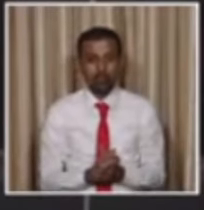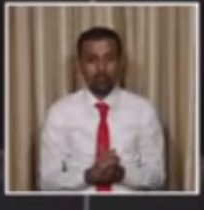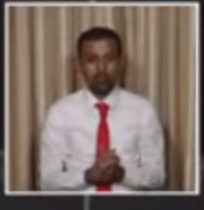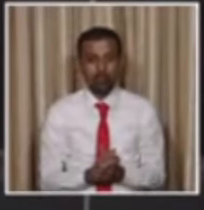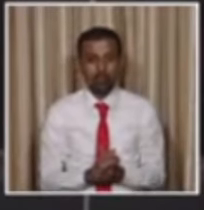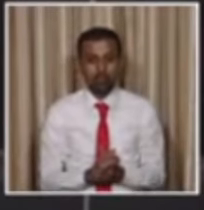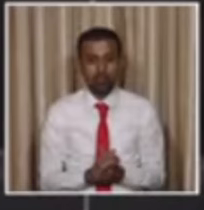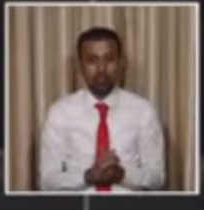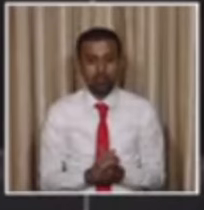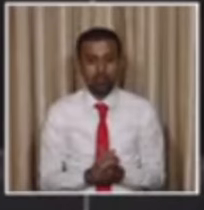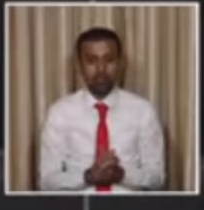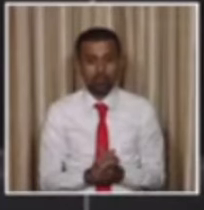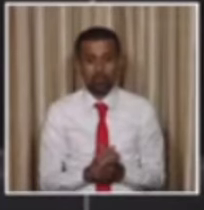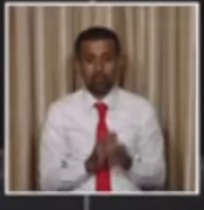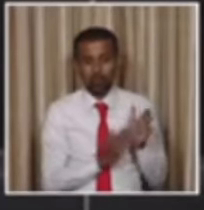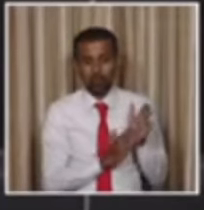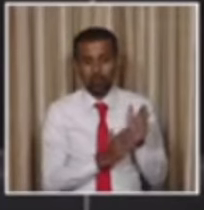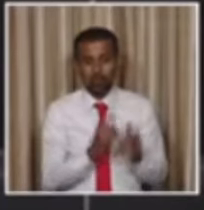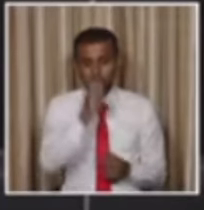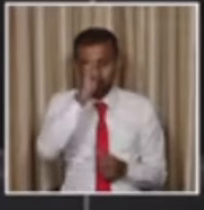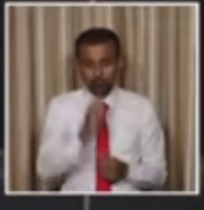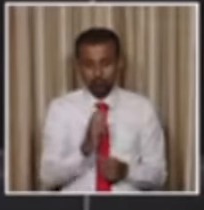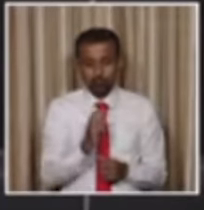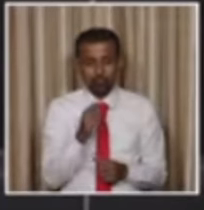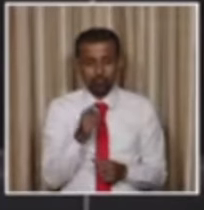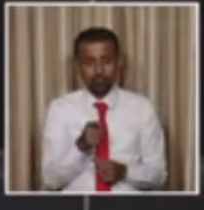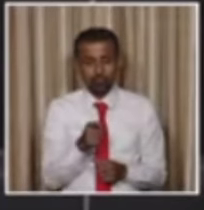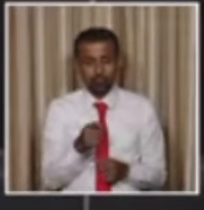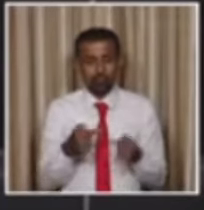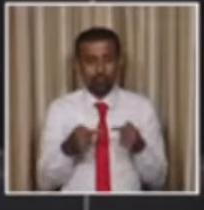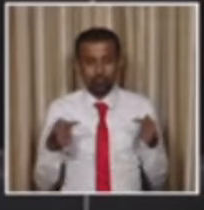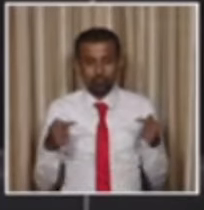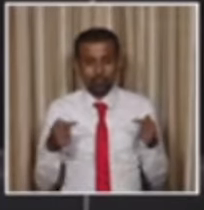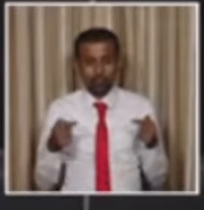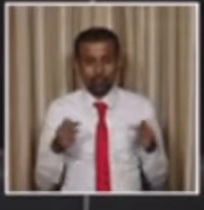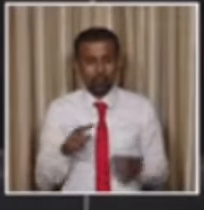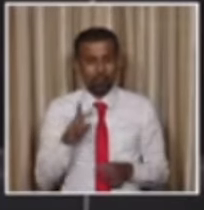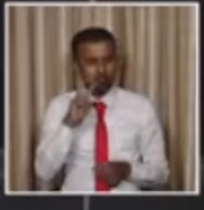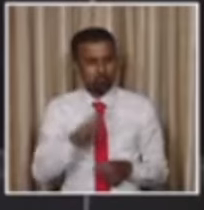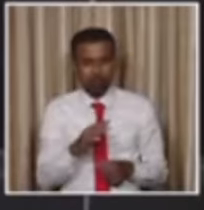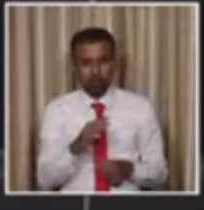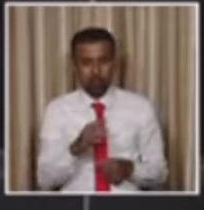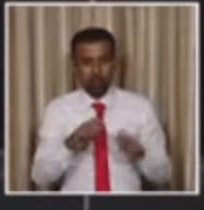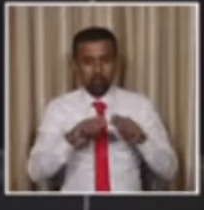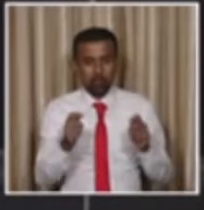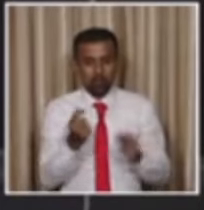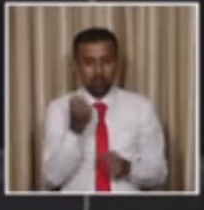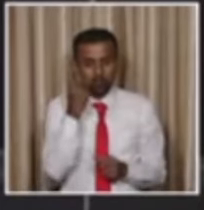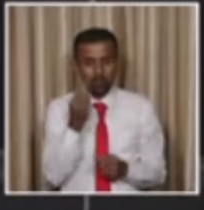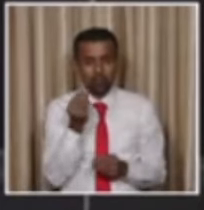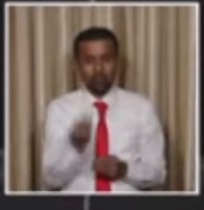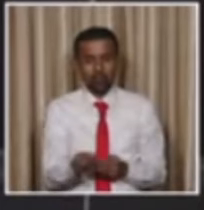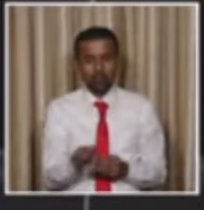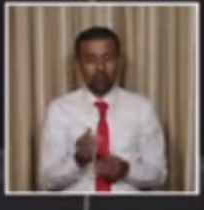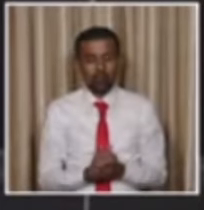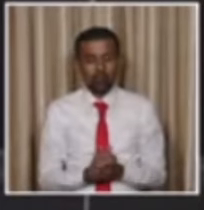කතා නායක මහින්දයාපා බේවද මහතාට එරෙහි විශ්වාසභංග යෝජනාව ලෙස